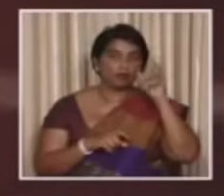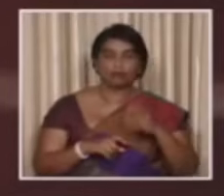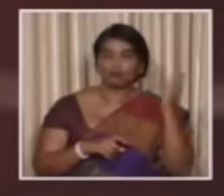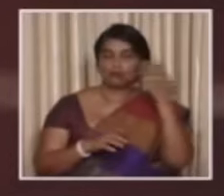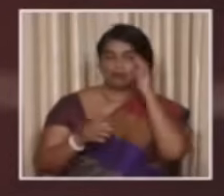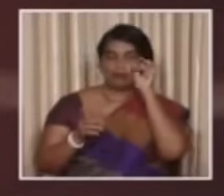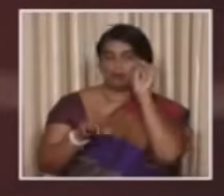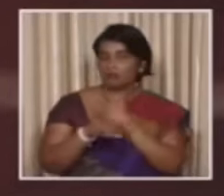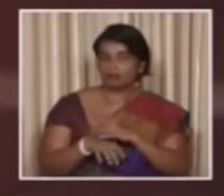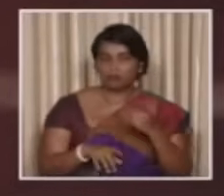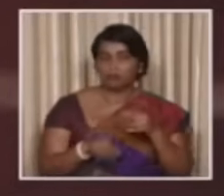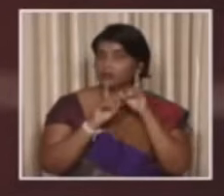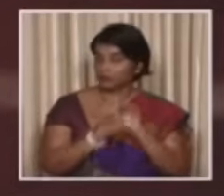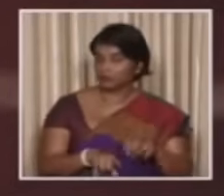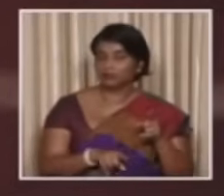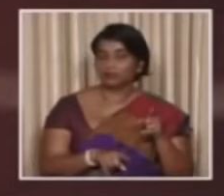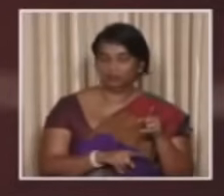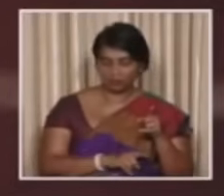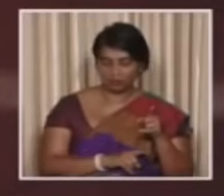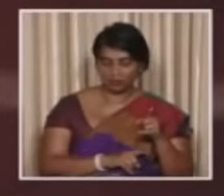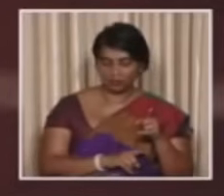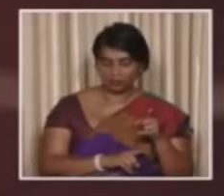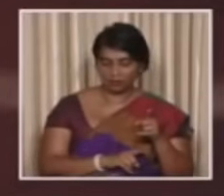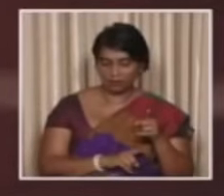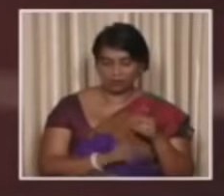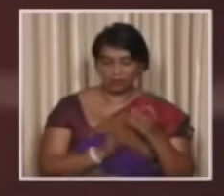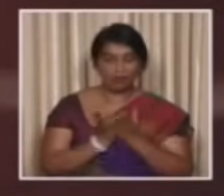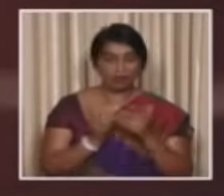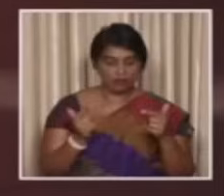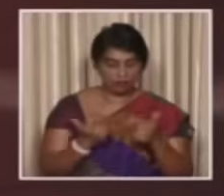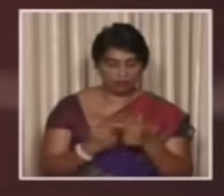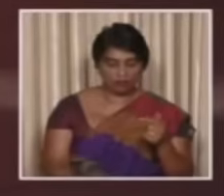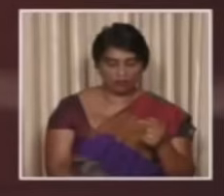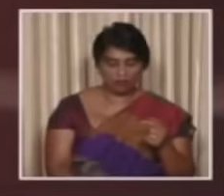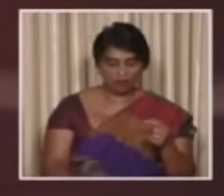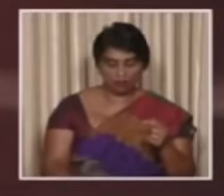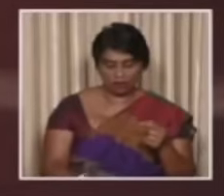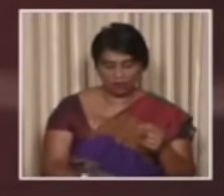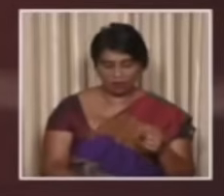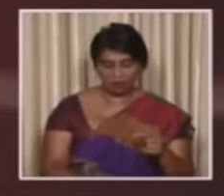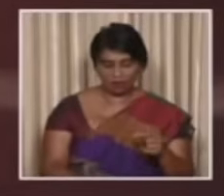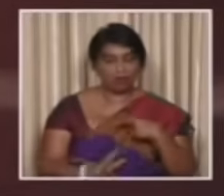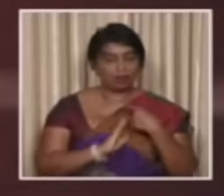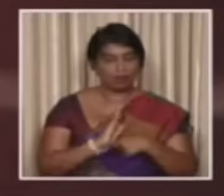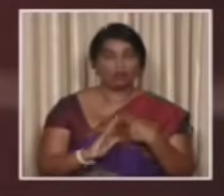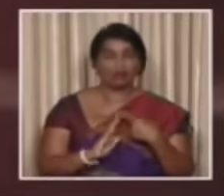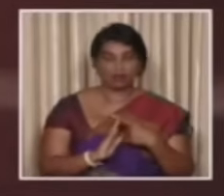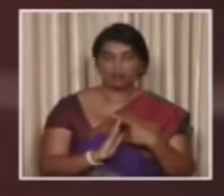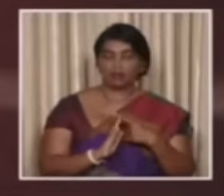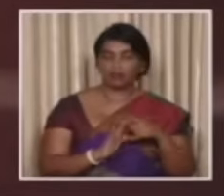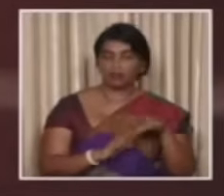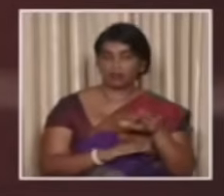බෑ. ඊළඟට වරායේ ඉඩමක් තිබුණා ලංකා මෙරයින් සර්විසස්